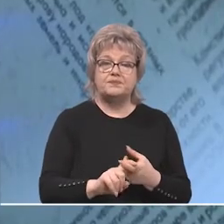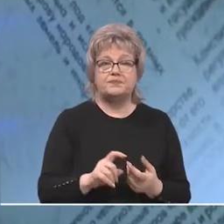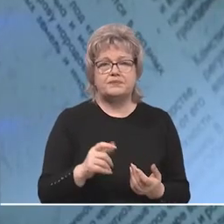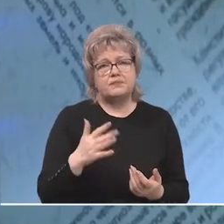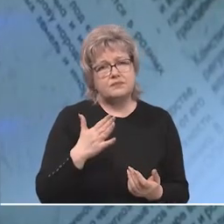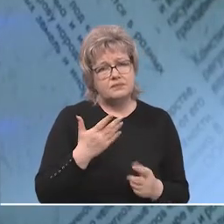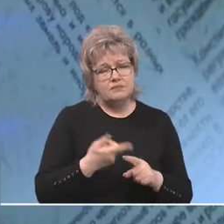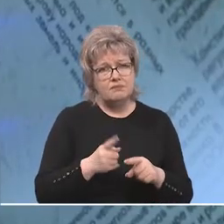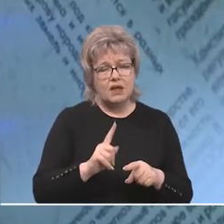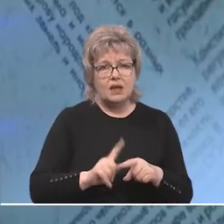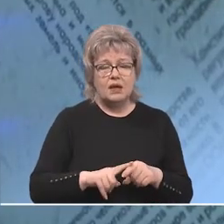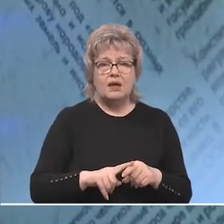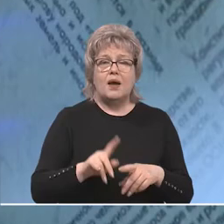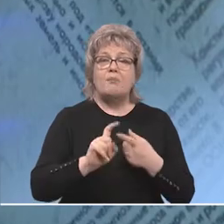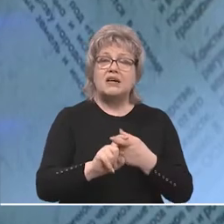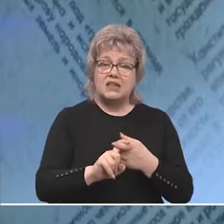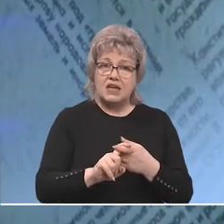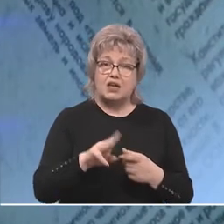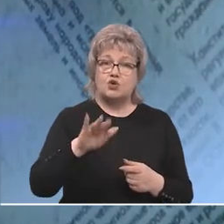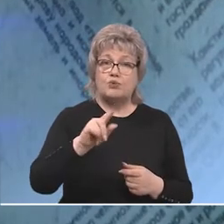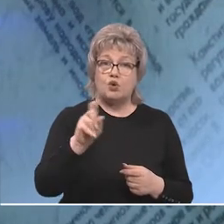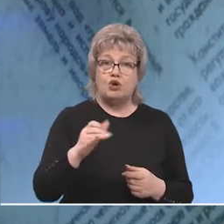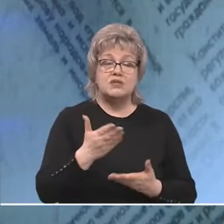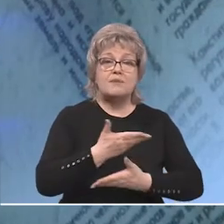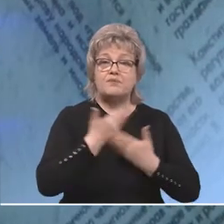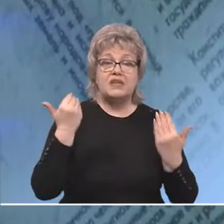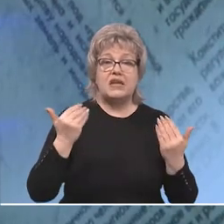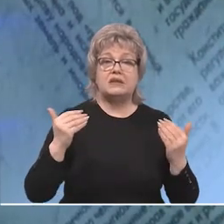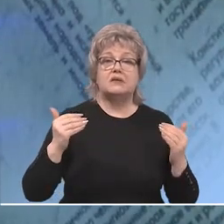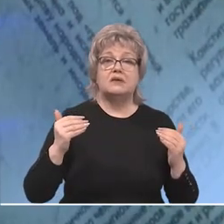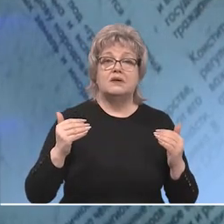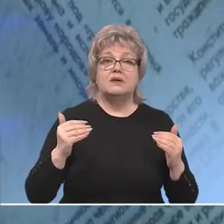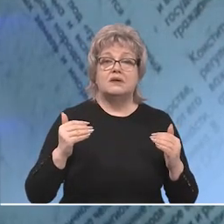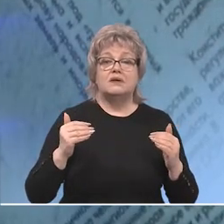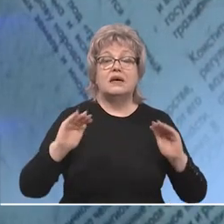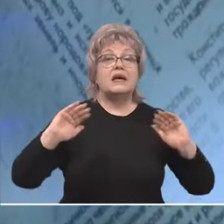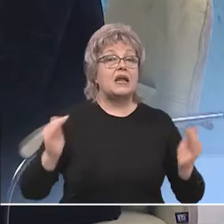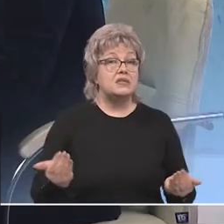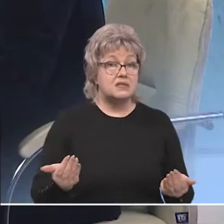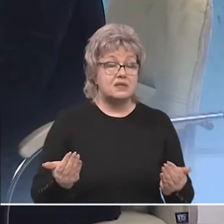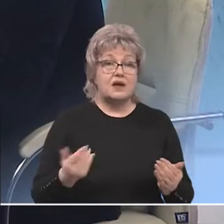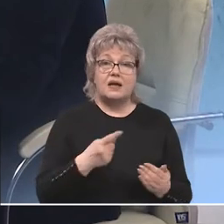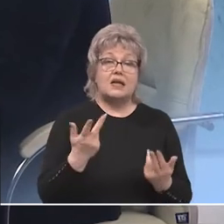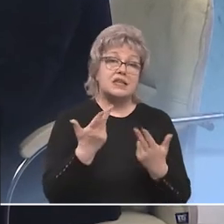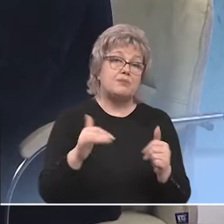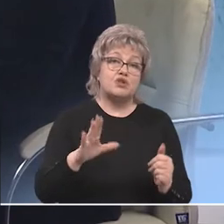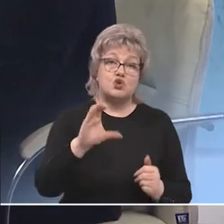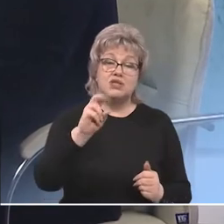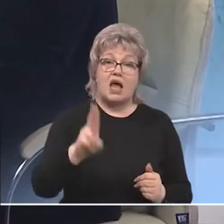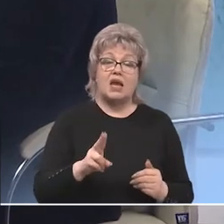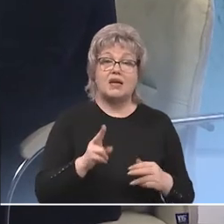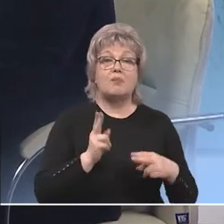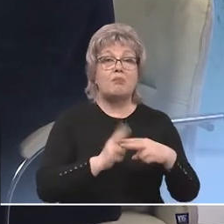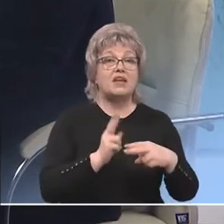знаете, микобактерия туберкулеза, для нее не существует границ, и она не признает, наверное, социальных